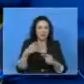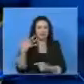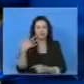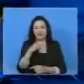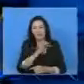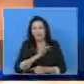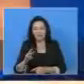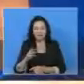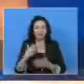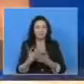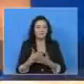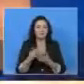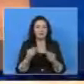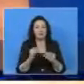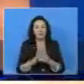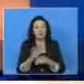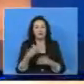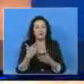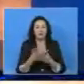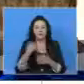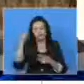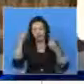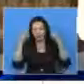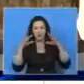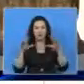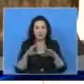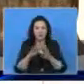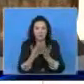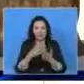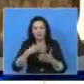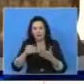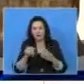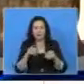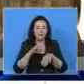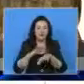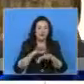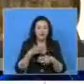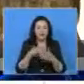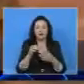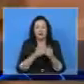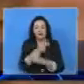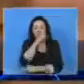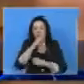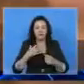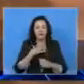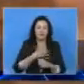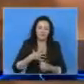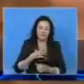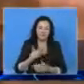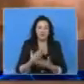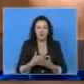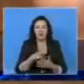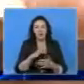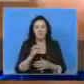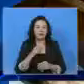размере 5 млн тенге эти средства пошли на выпуск научных книг покупку оборудования по обработке кожи и закуп сырья важно подчеркнуть что предметы